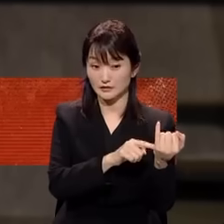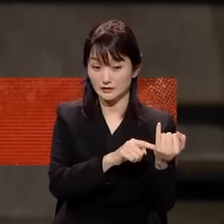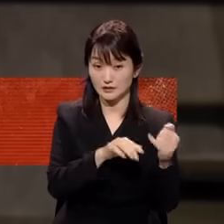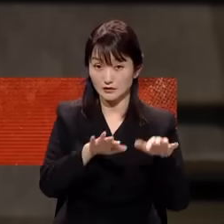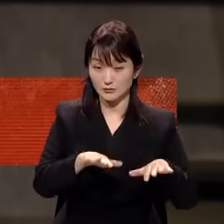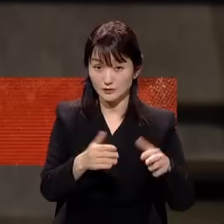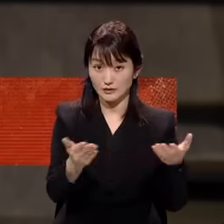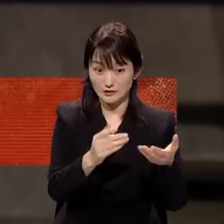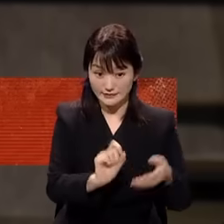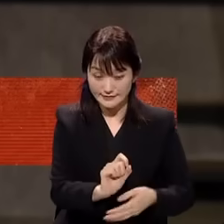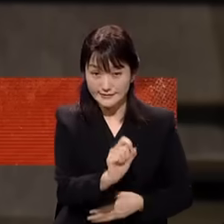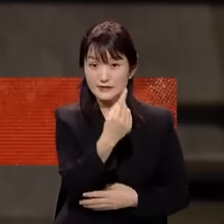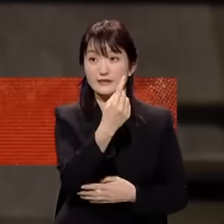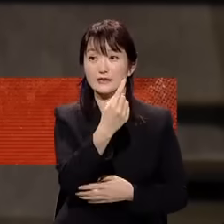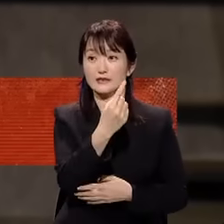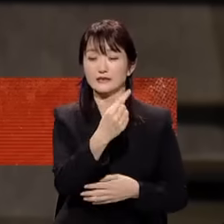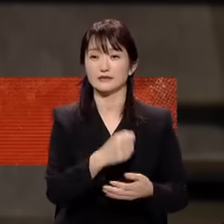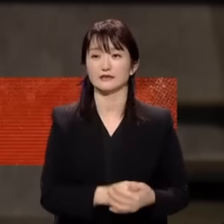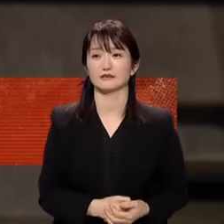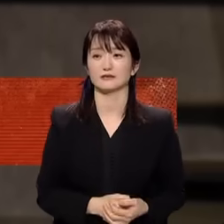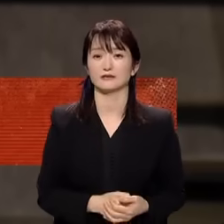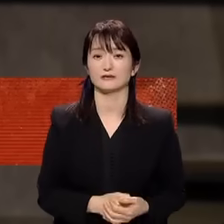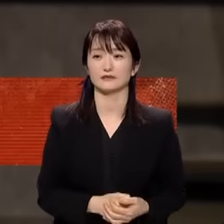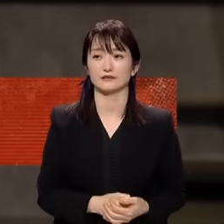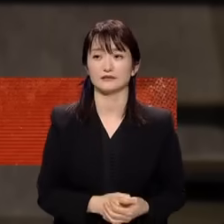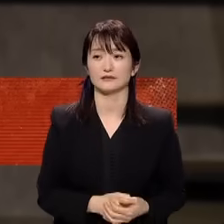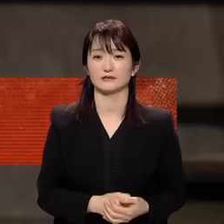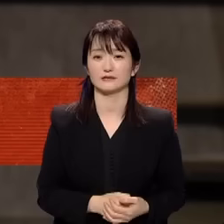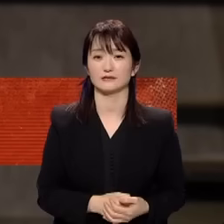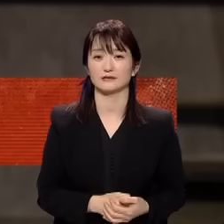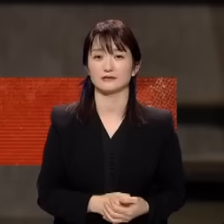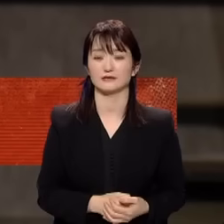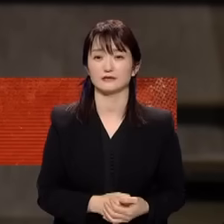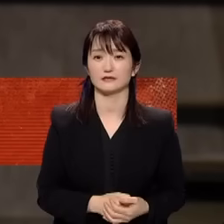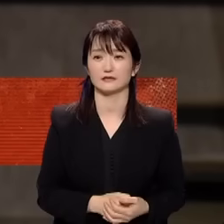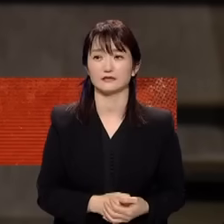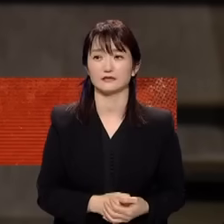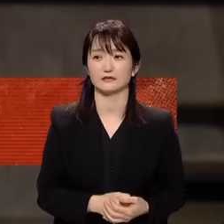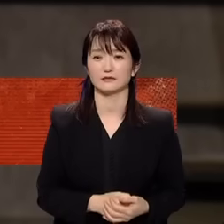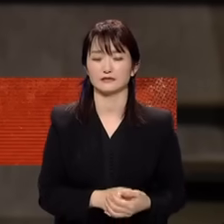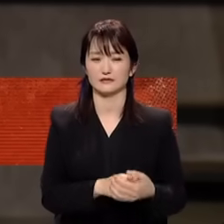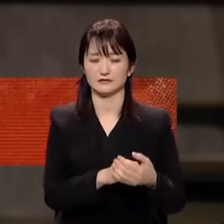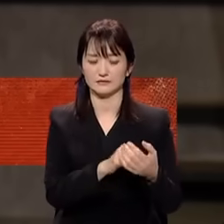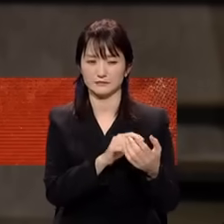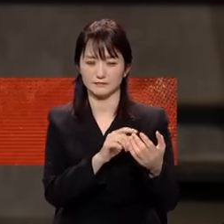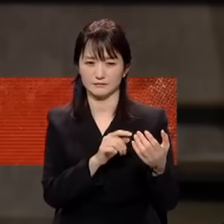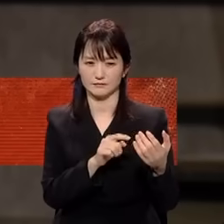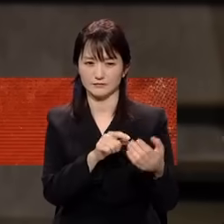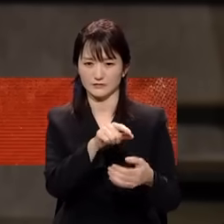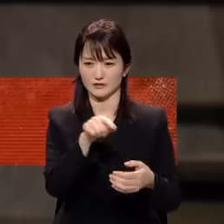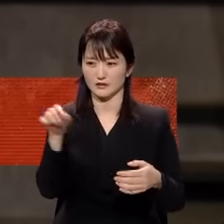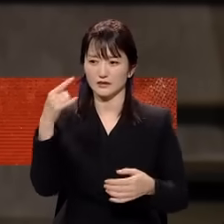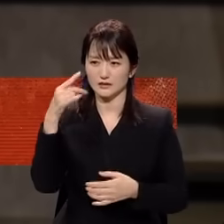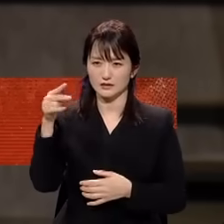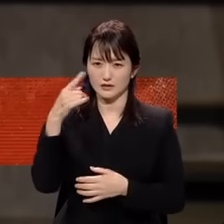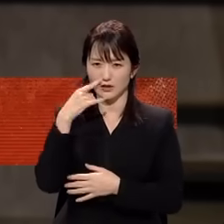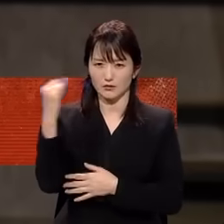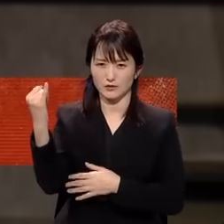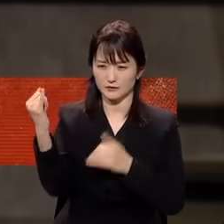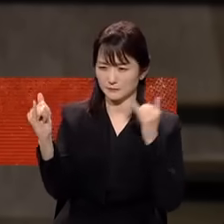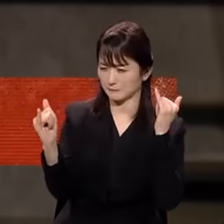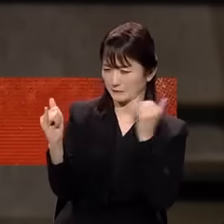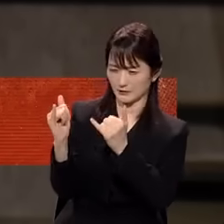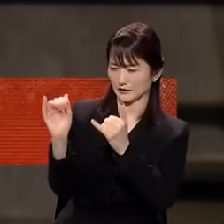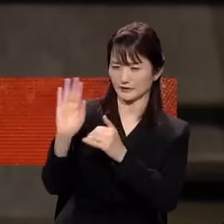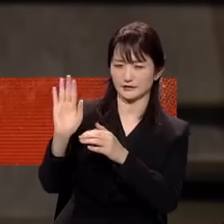계기로 해가지고 완전히 그쪽하고는 그냥 인연을 끊어버리겠다라고 하는 그런 어떤 그 전략으로 나오는 것 같고 거기에다가